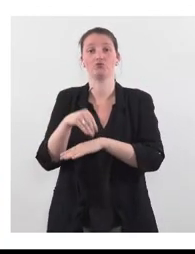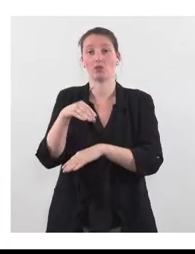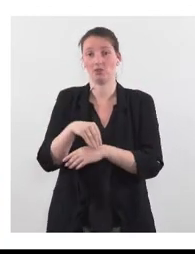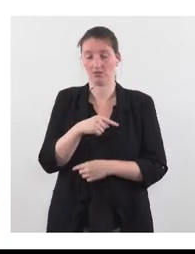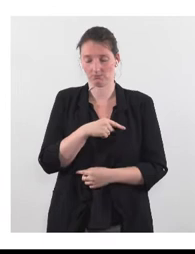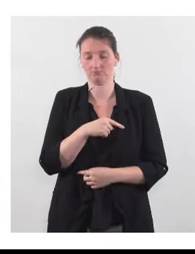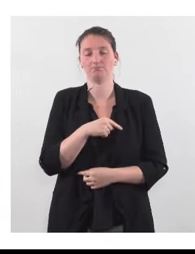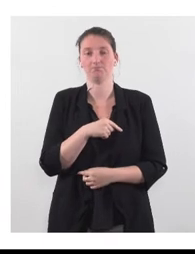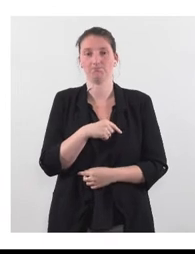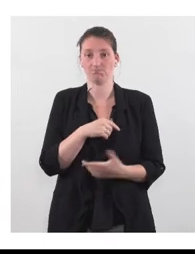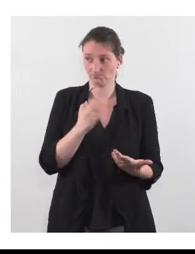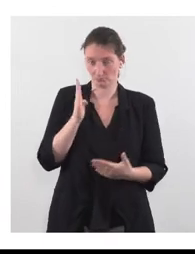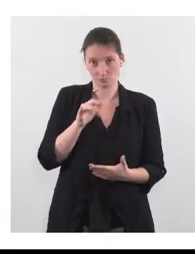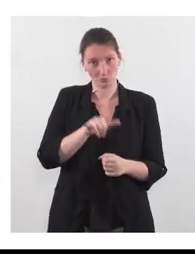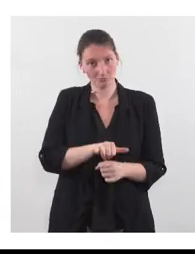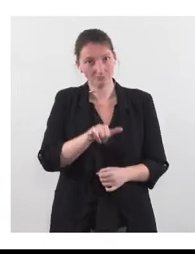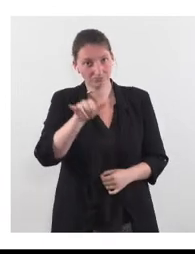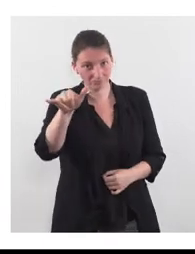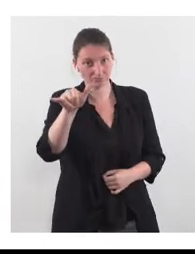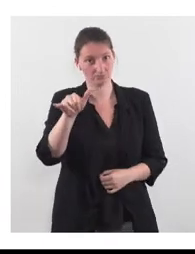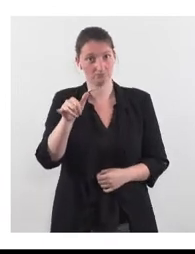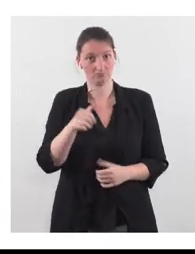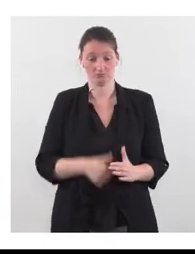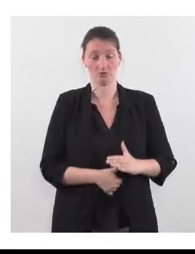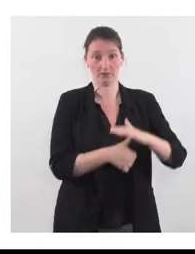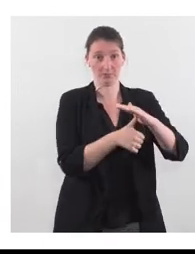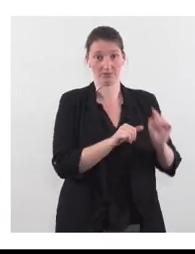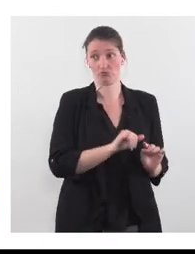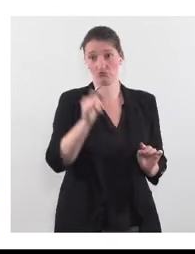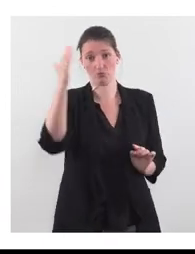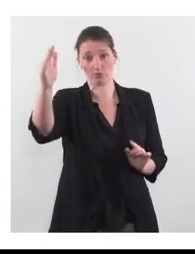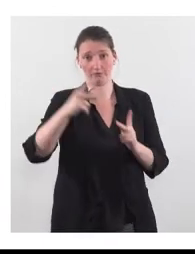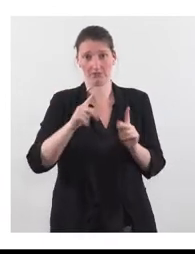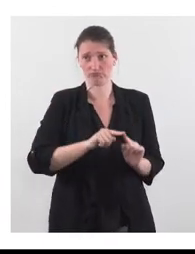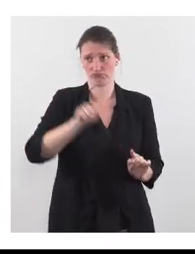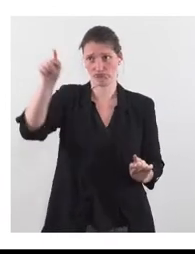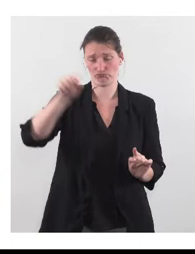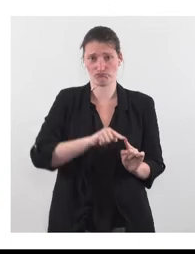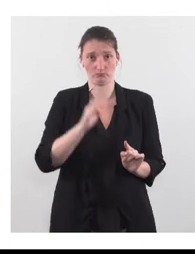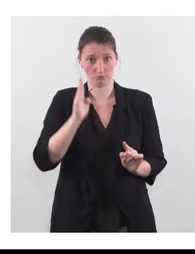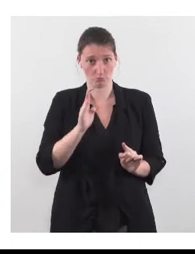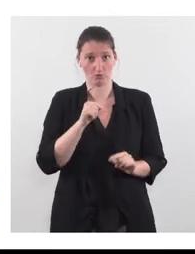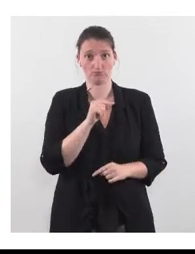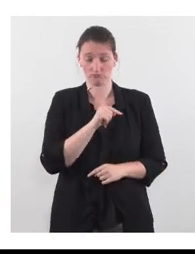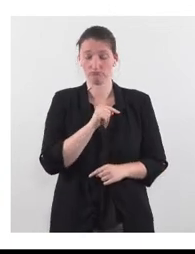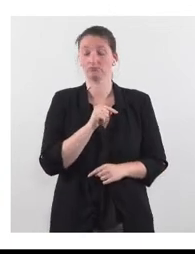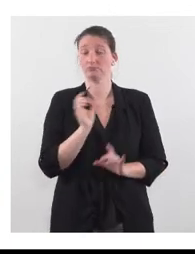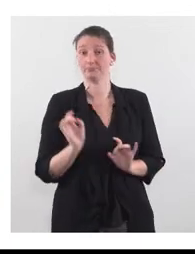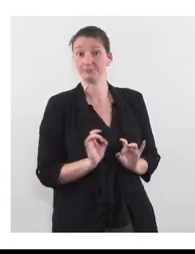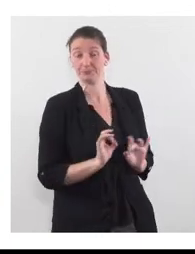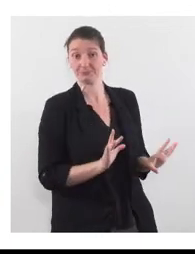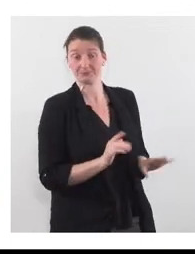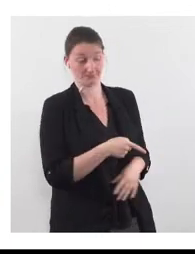qui devait prendre un vol interne, domestique, entre deux villes de Suède. On lui a